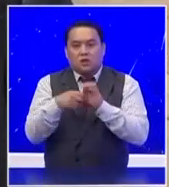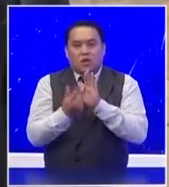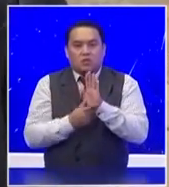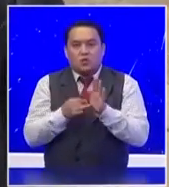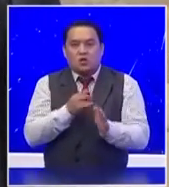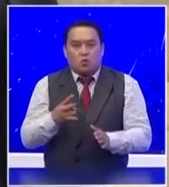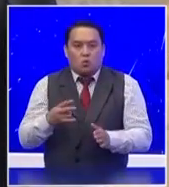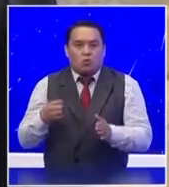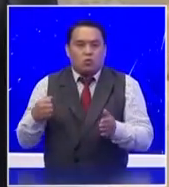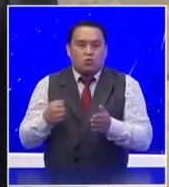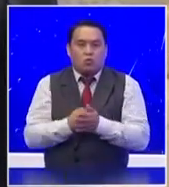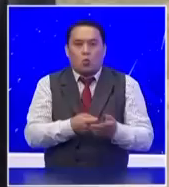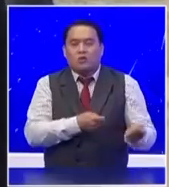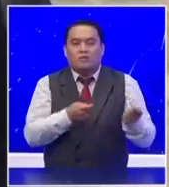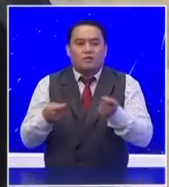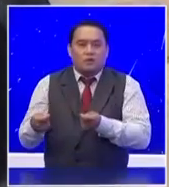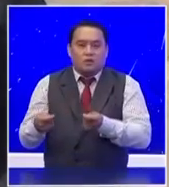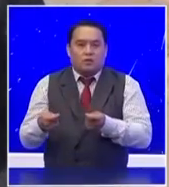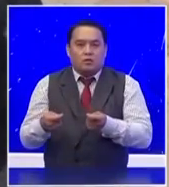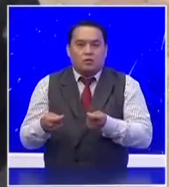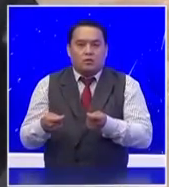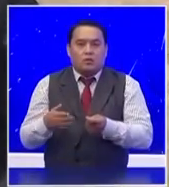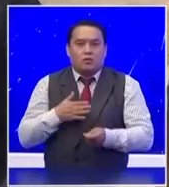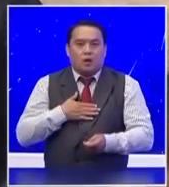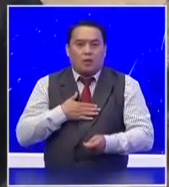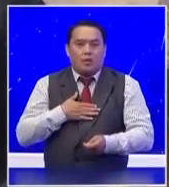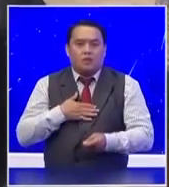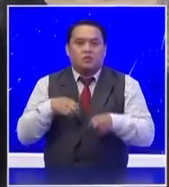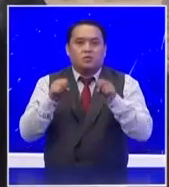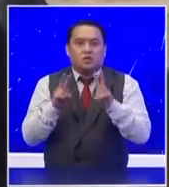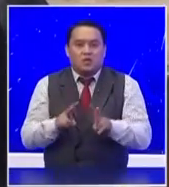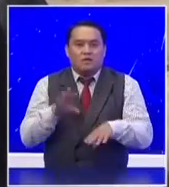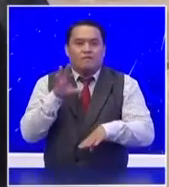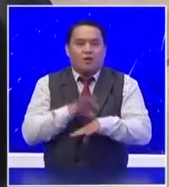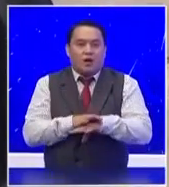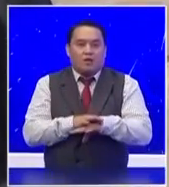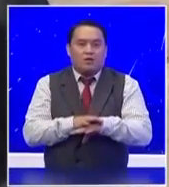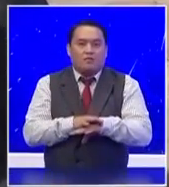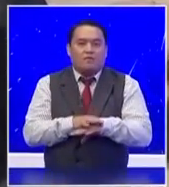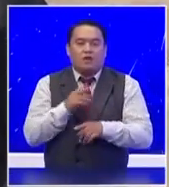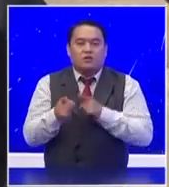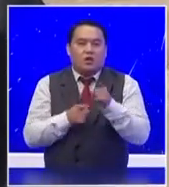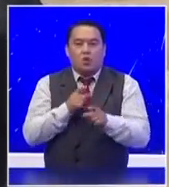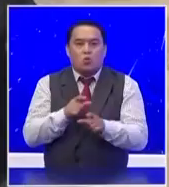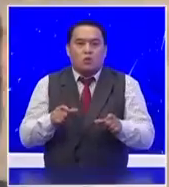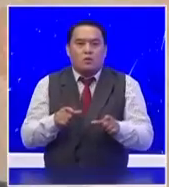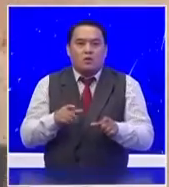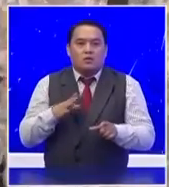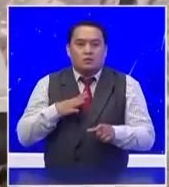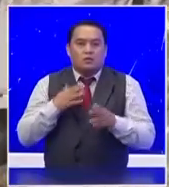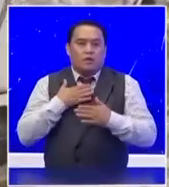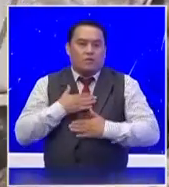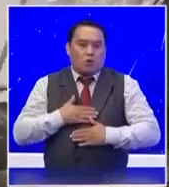уходит. Это довести, привести, я думаю, там никакой коррупции нету, на мой взгляд. Специалисты выявят, конечно, пусть восстанавливают. А так люди, местные жители, да,